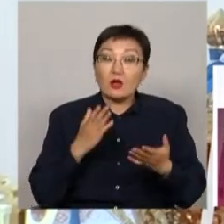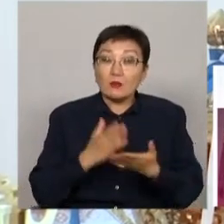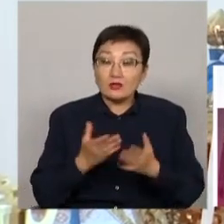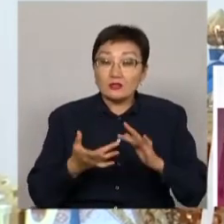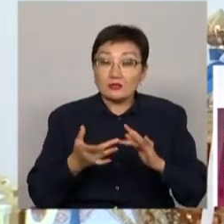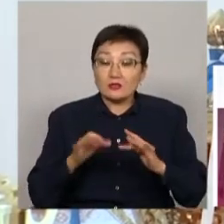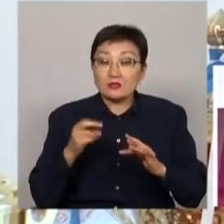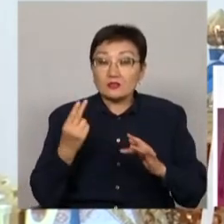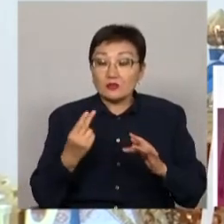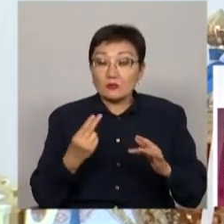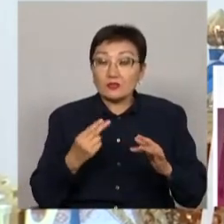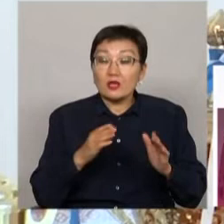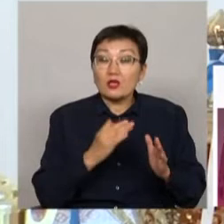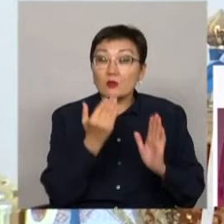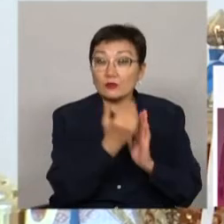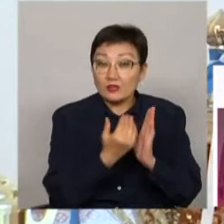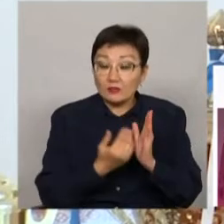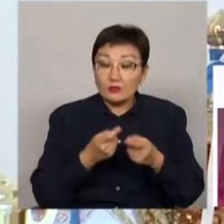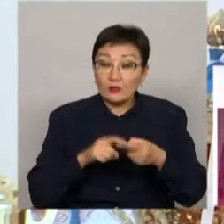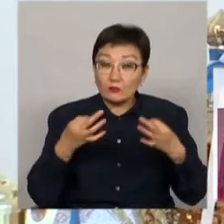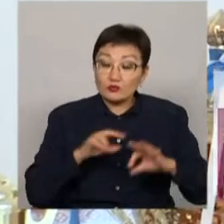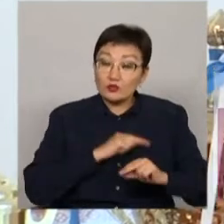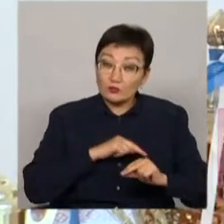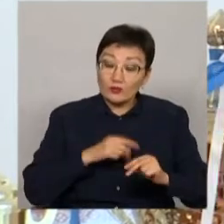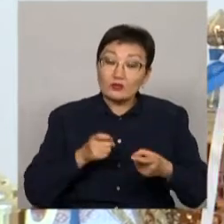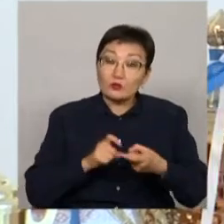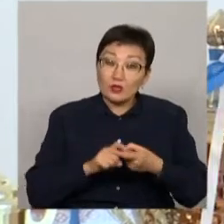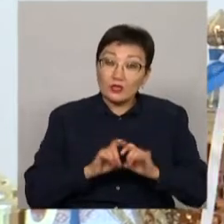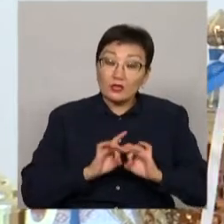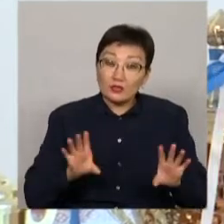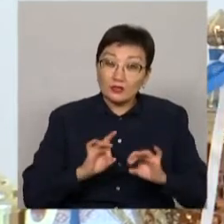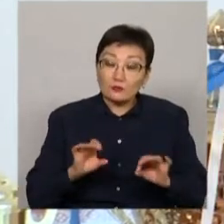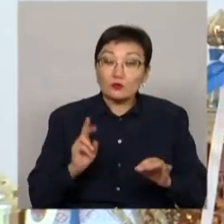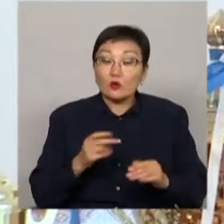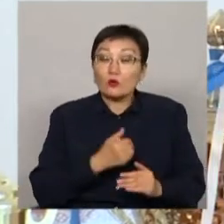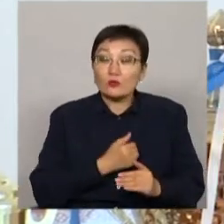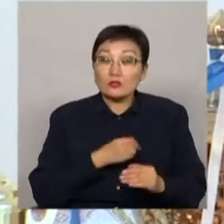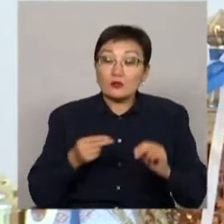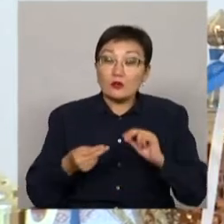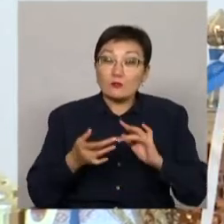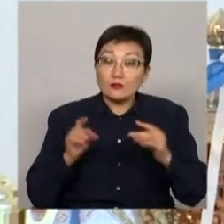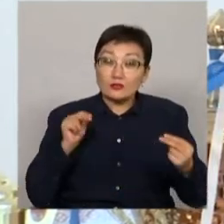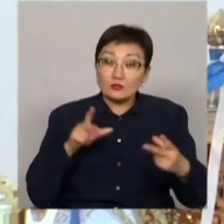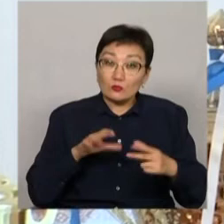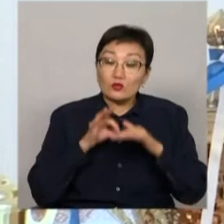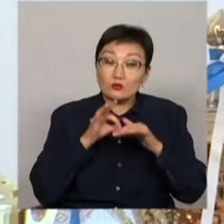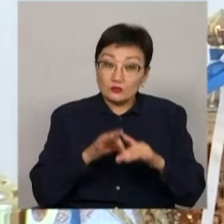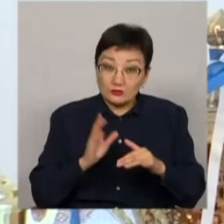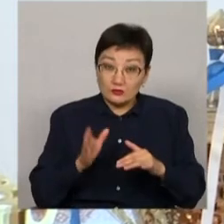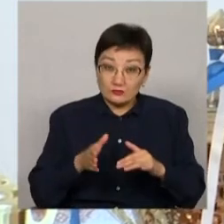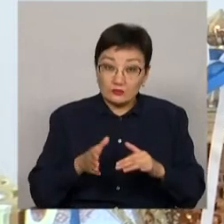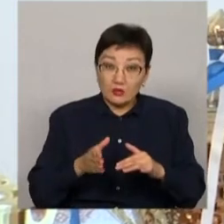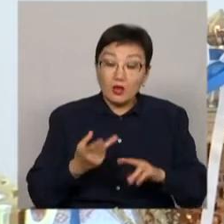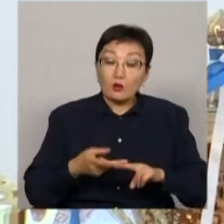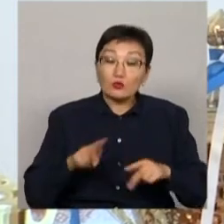әлеуметтік топтамалары жайлы, бос жұмыс орындары жайлы айтып, қызығушылық танытқан азаматтармен бейне сұхбаттар өткізеді.